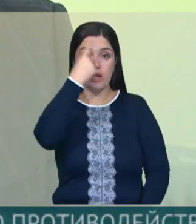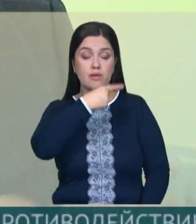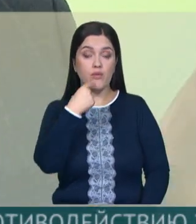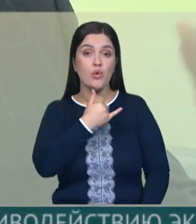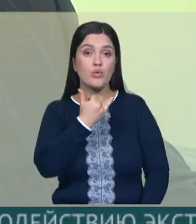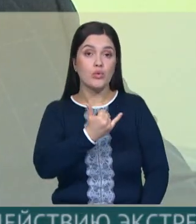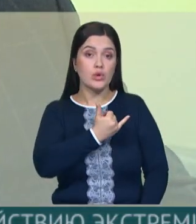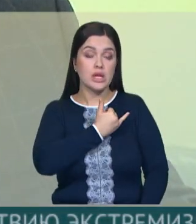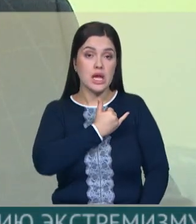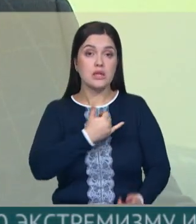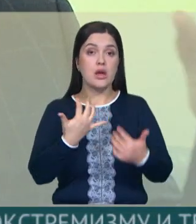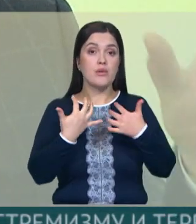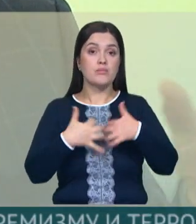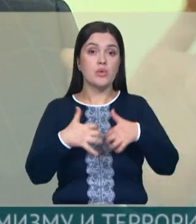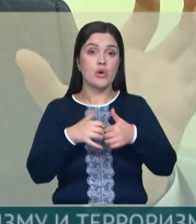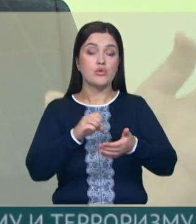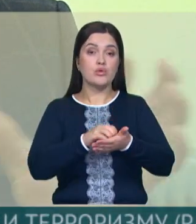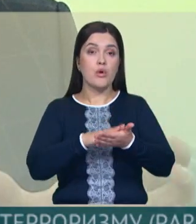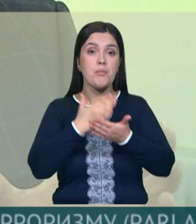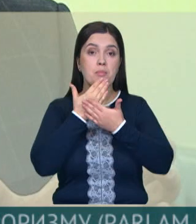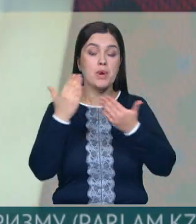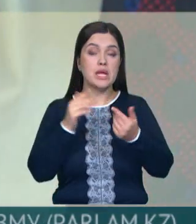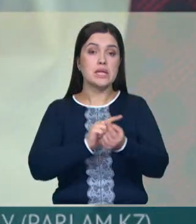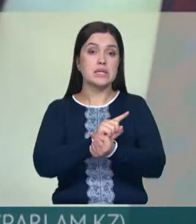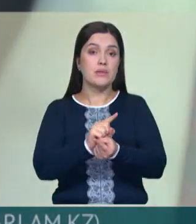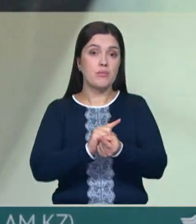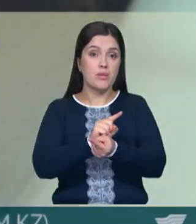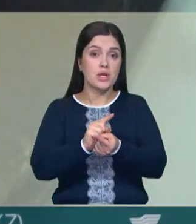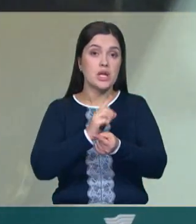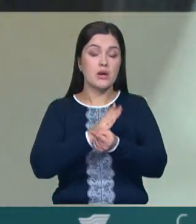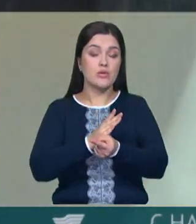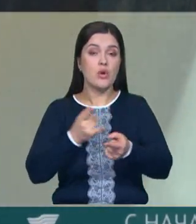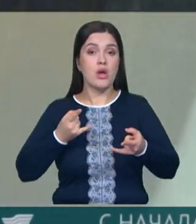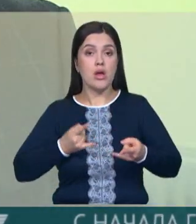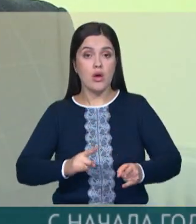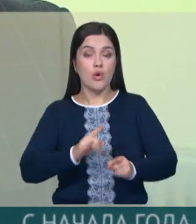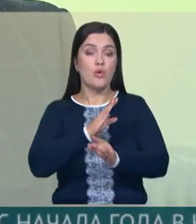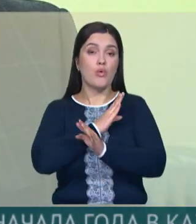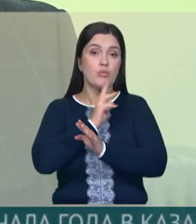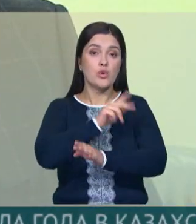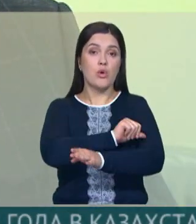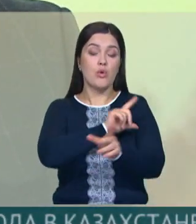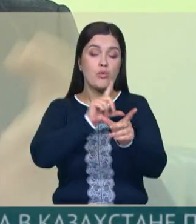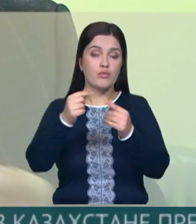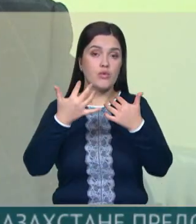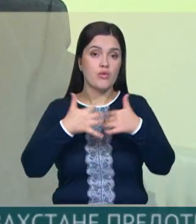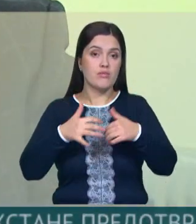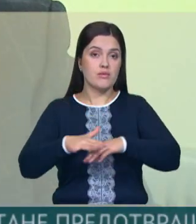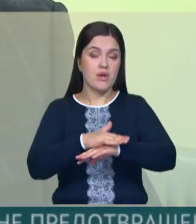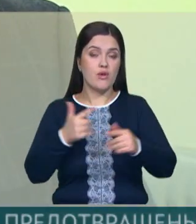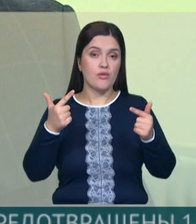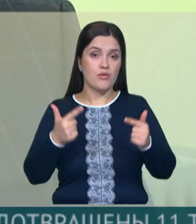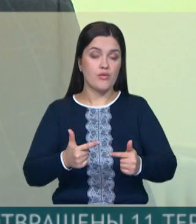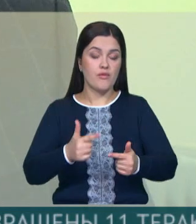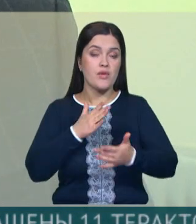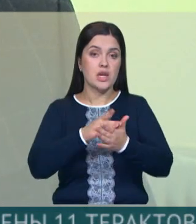счетчик с учетом последних изменений демографической ситуации, как поменялась напоследок, она все учитывает.